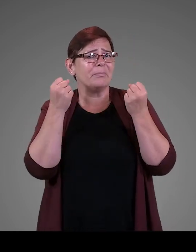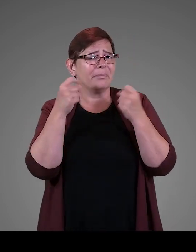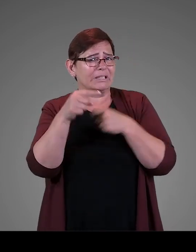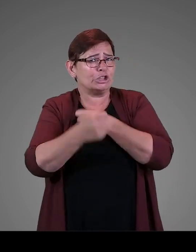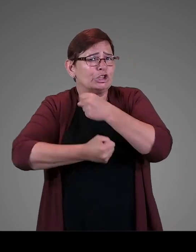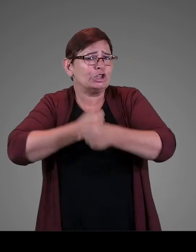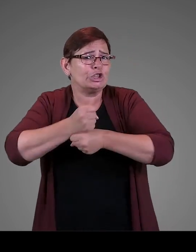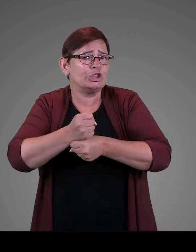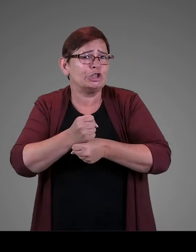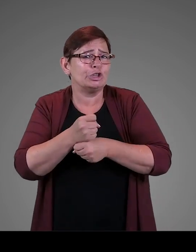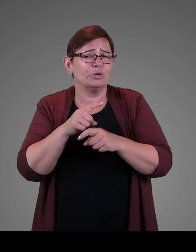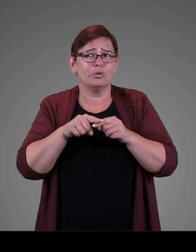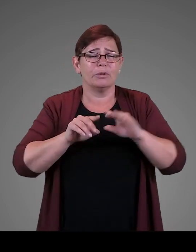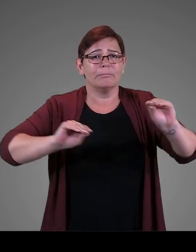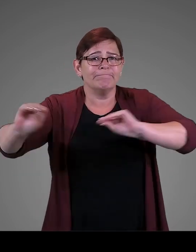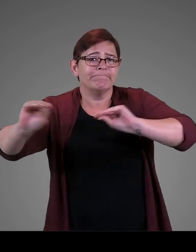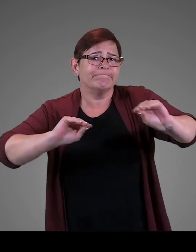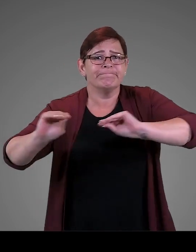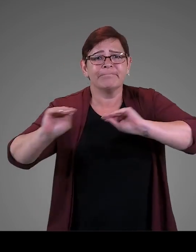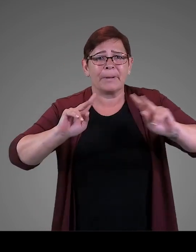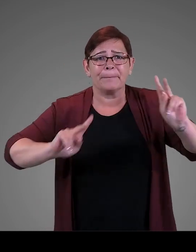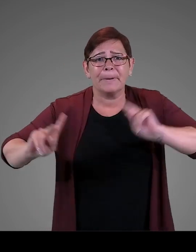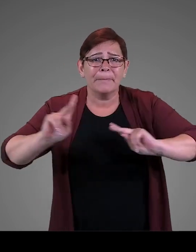l'a entendu